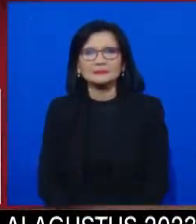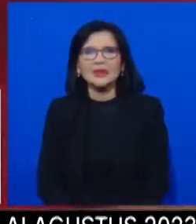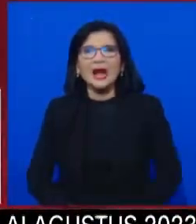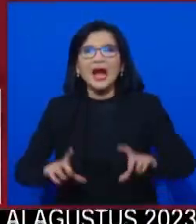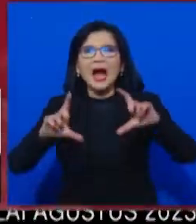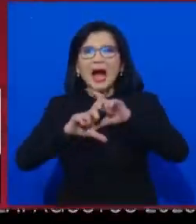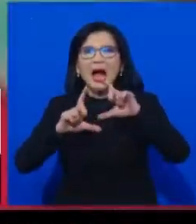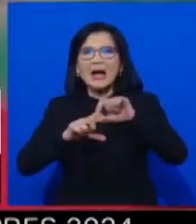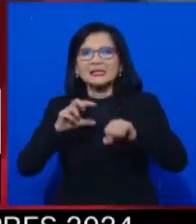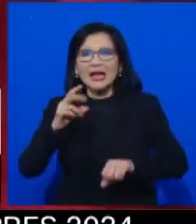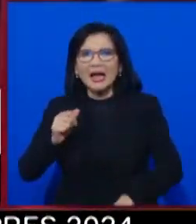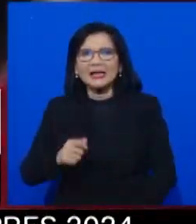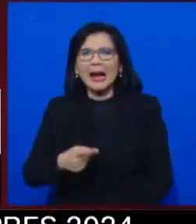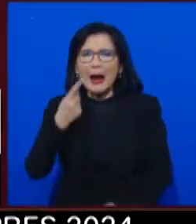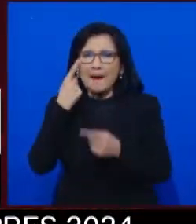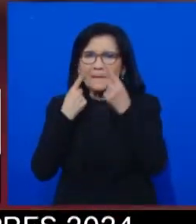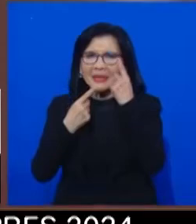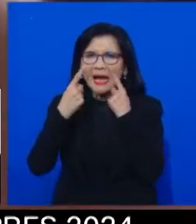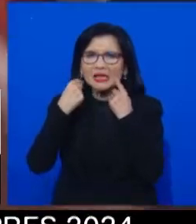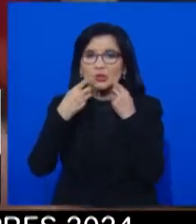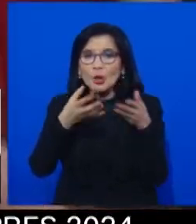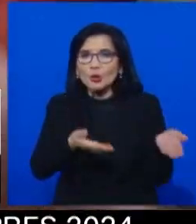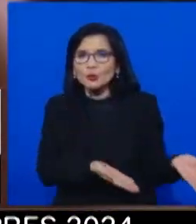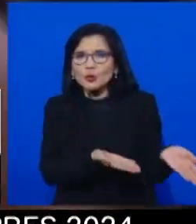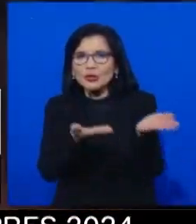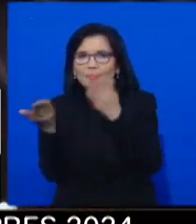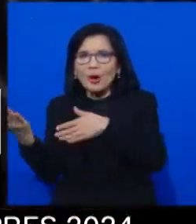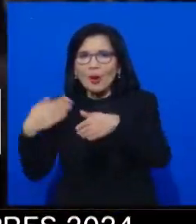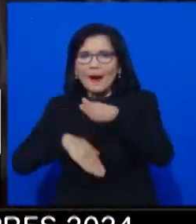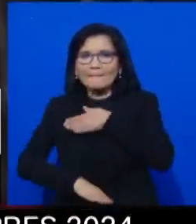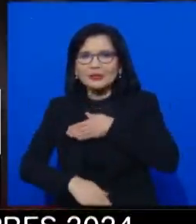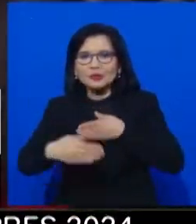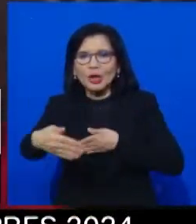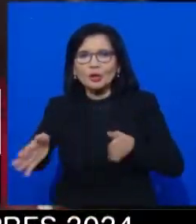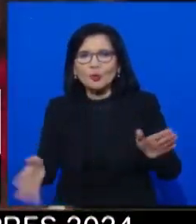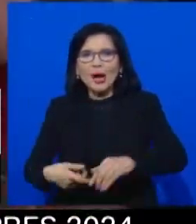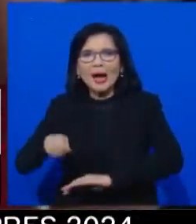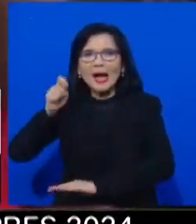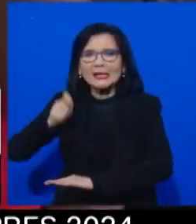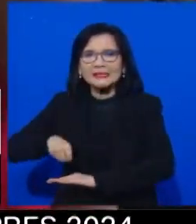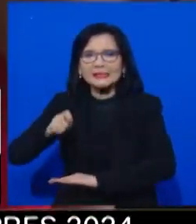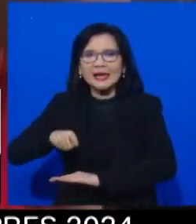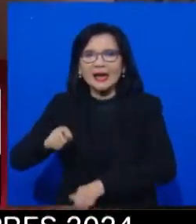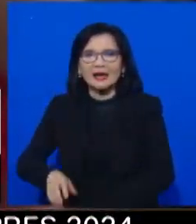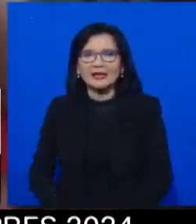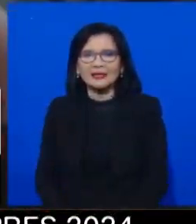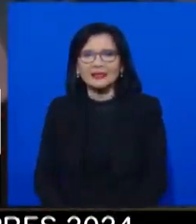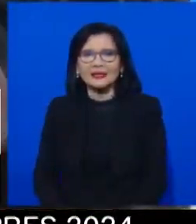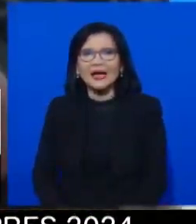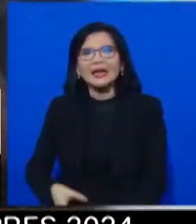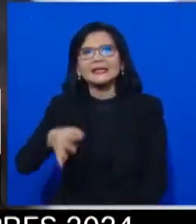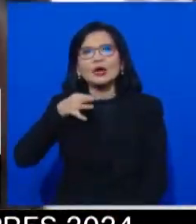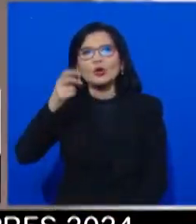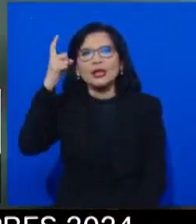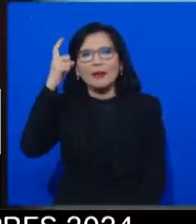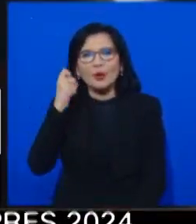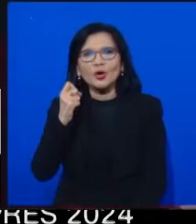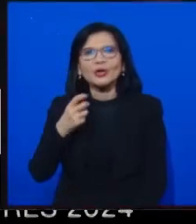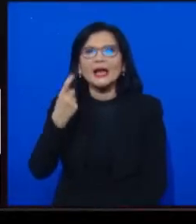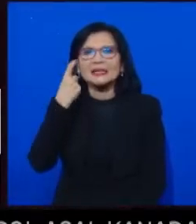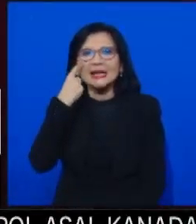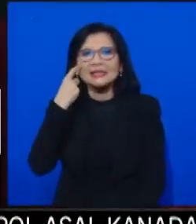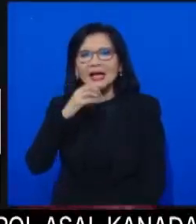ASR alias Tukul menangis saat digiring petugas ke dalam ruang sidang anak Pengadilan Negeri Kota Bogor, Jawa Barat pada Selasa